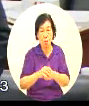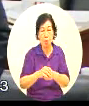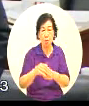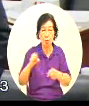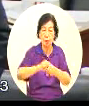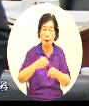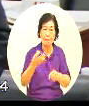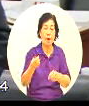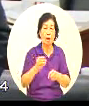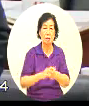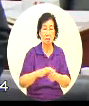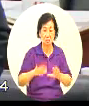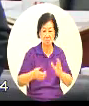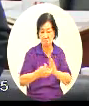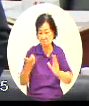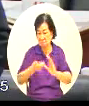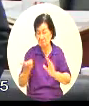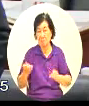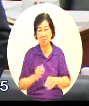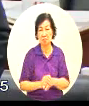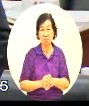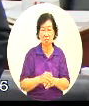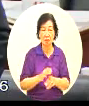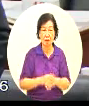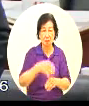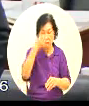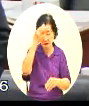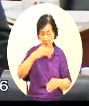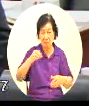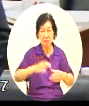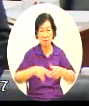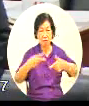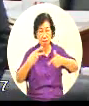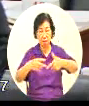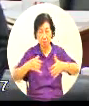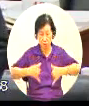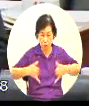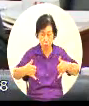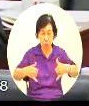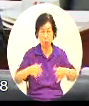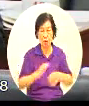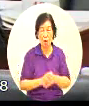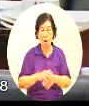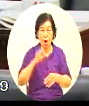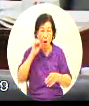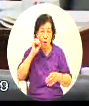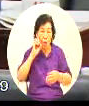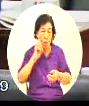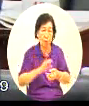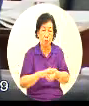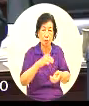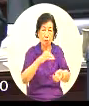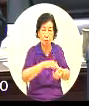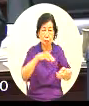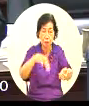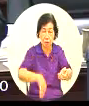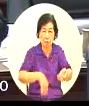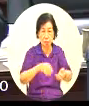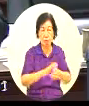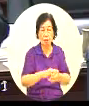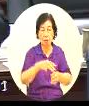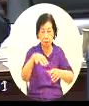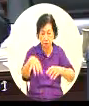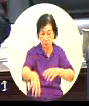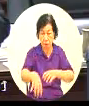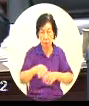去。搁来凤林路，哦，搁来严重的边啊，哦，顶，哦，啊，真感谢市长讲